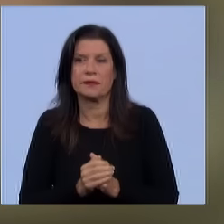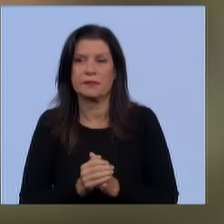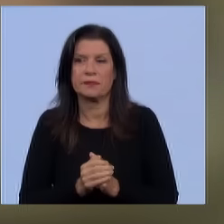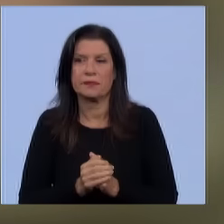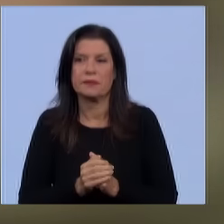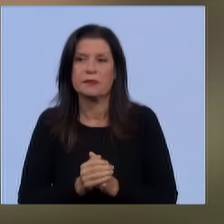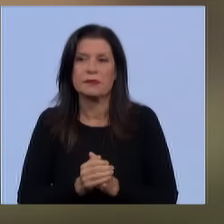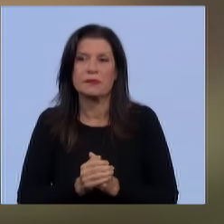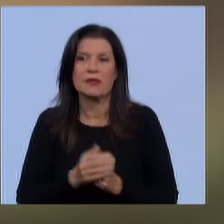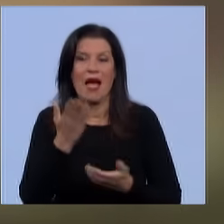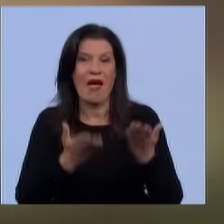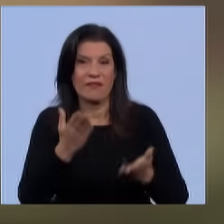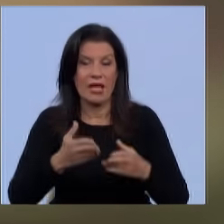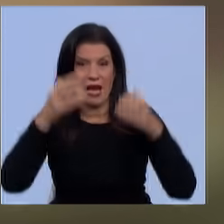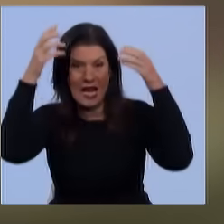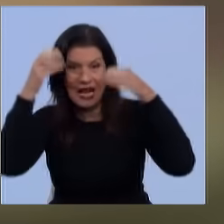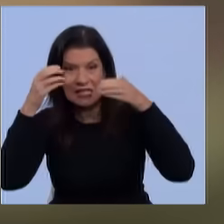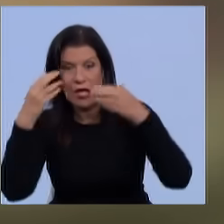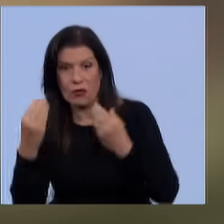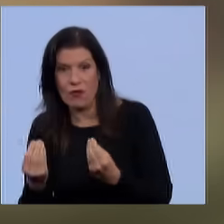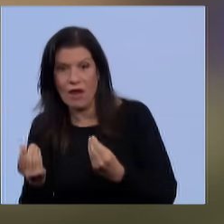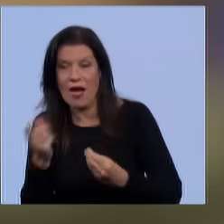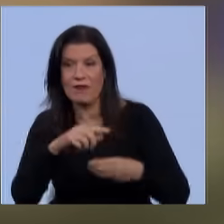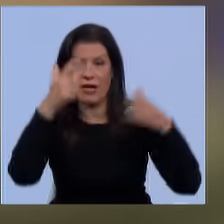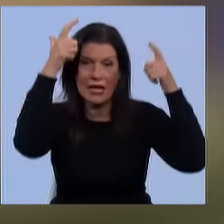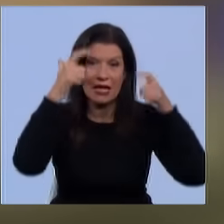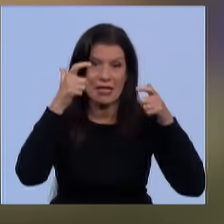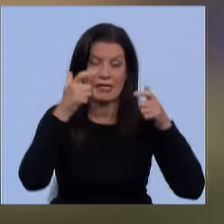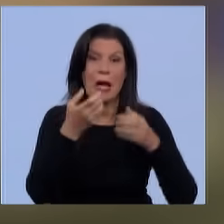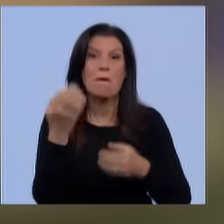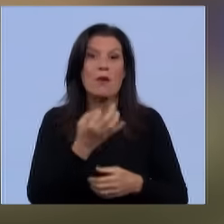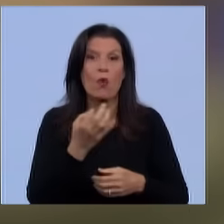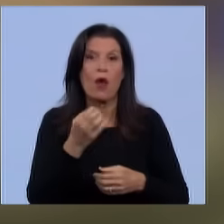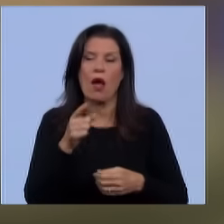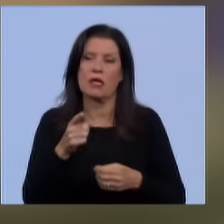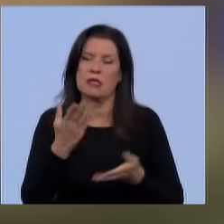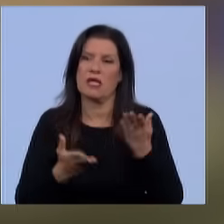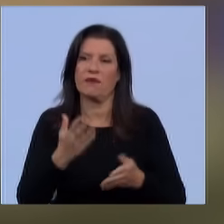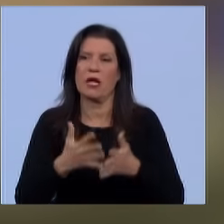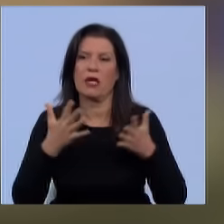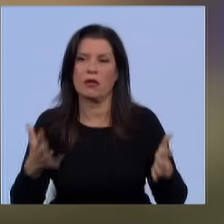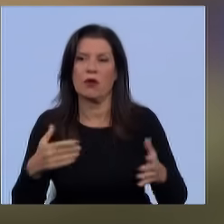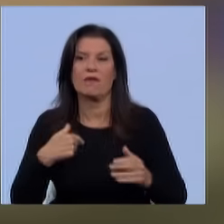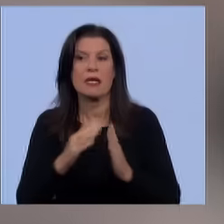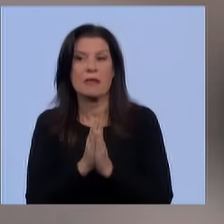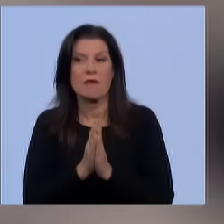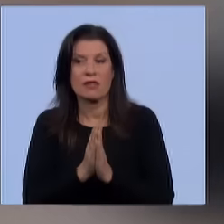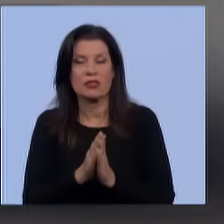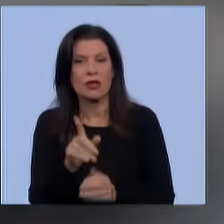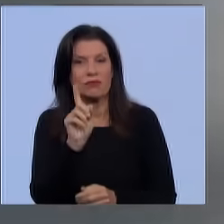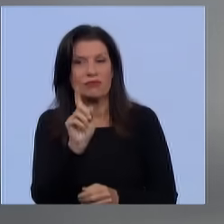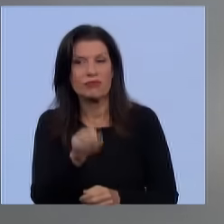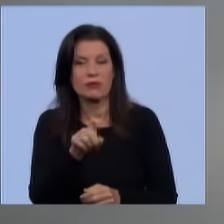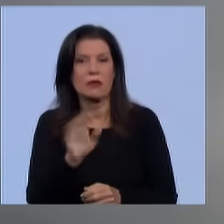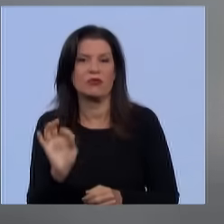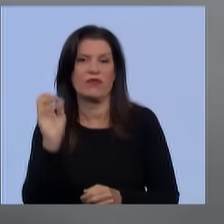good helmet and a great helmet is huge. I invite you to click on the link below to donate directly to our unit. We're trying to